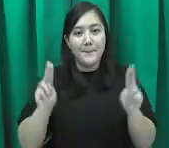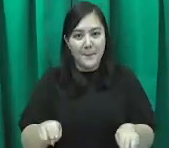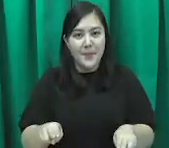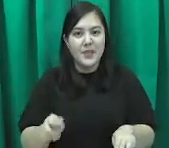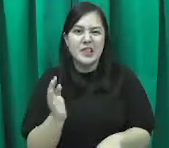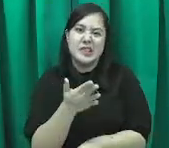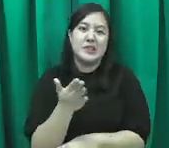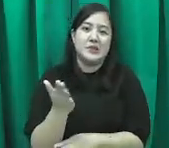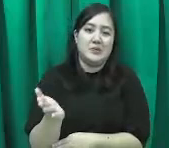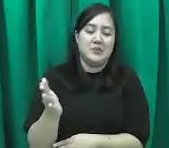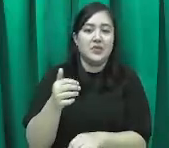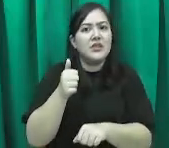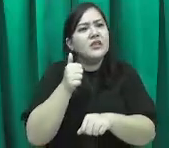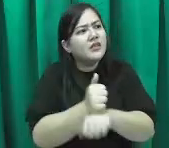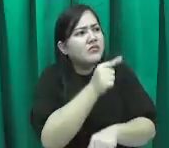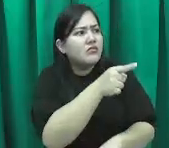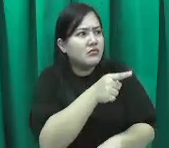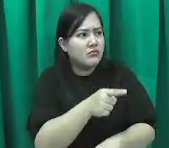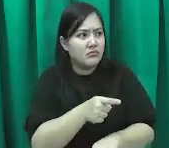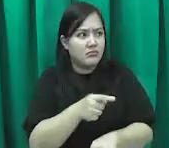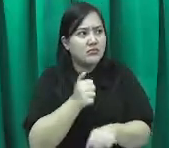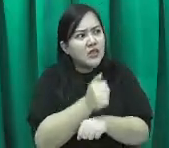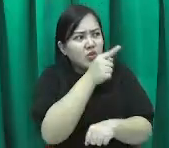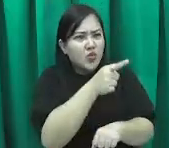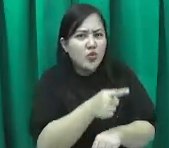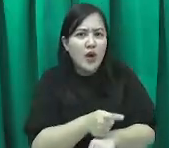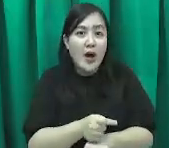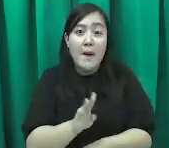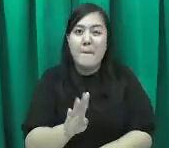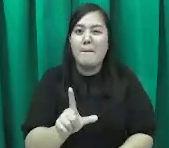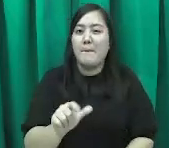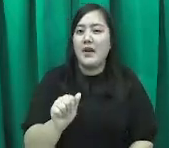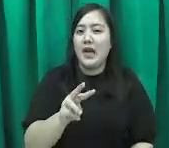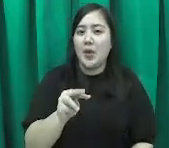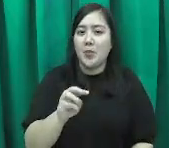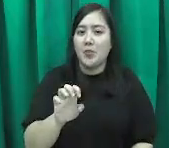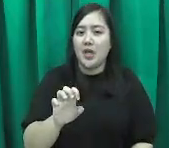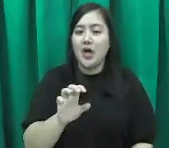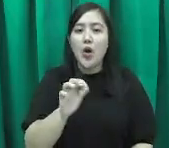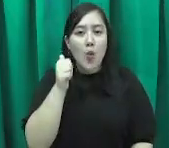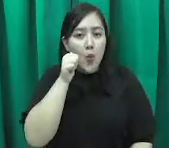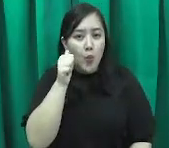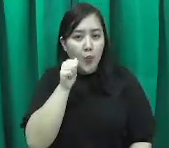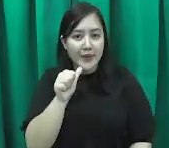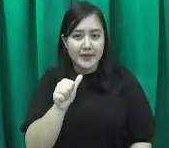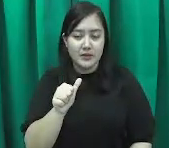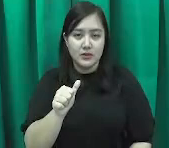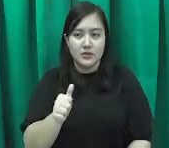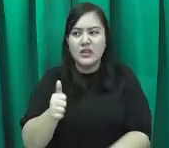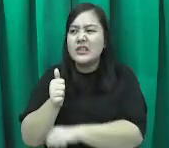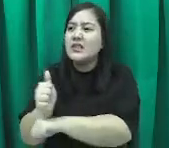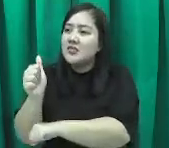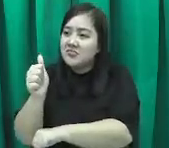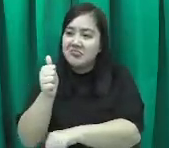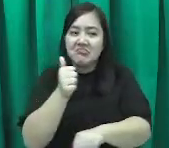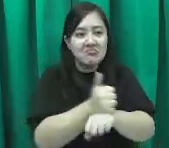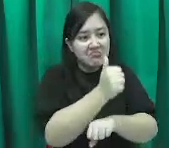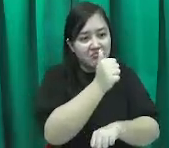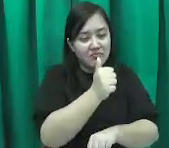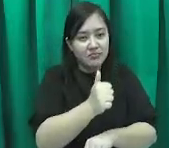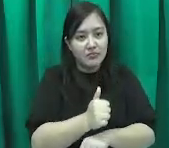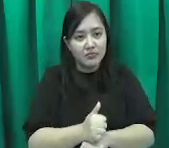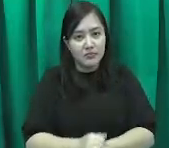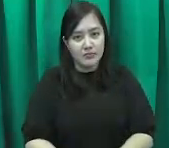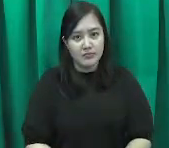doon. Yeah. Kasi nga wala naman kayong pinag-usapan doon, pero nangyari. Yun. So, ngayon, syempre yung wife, guilty siya. Isisisi